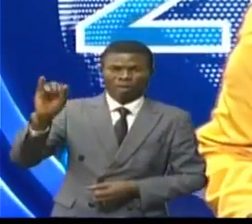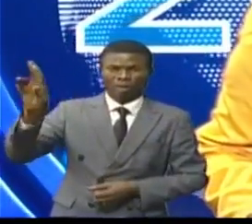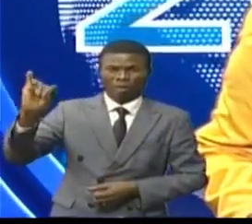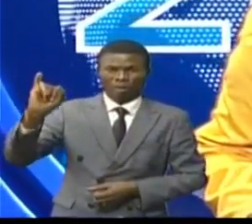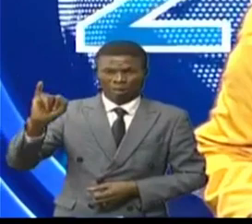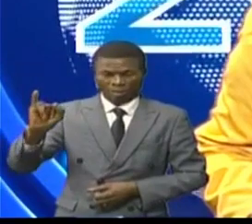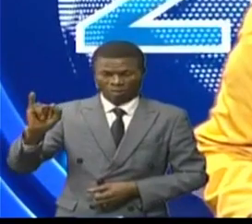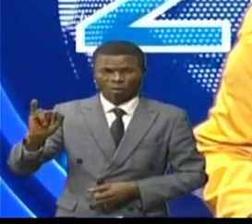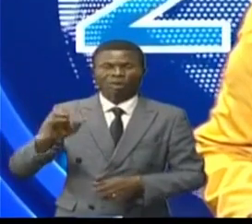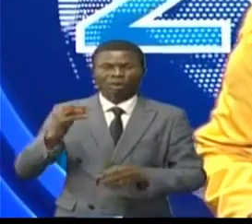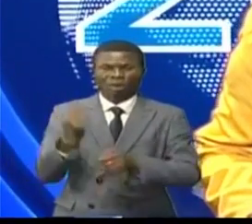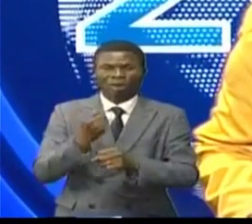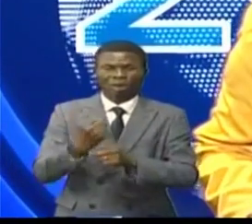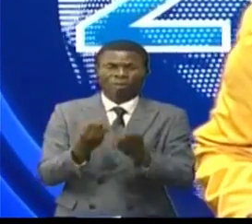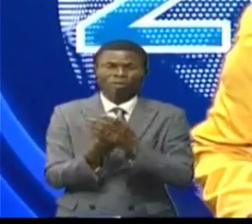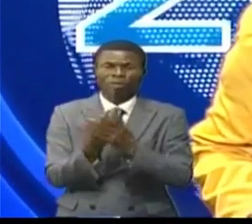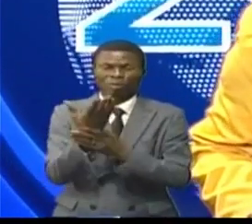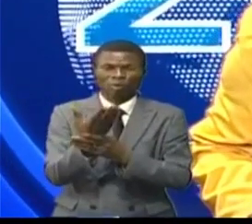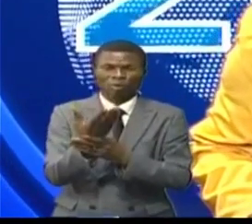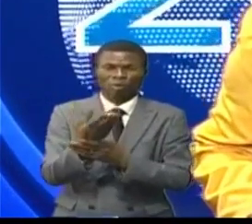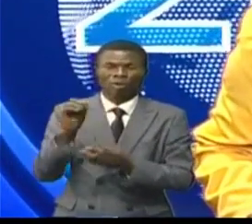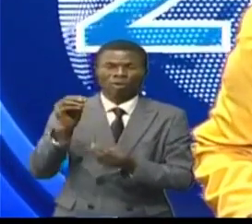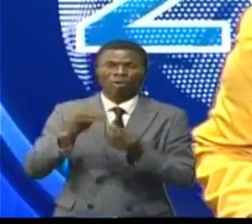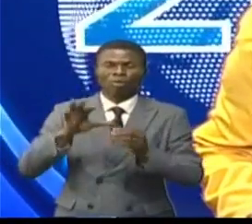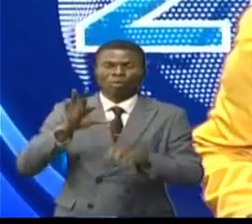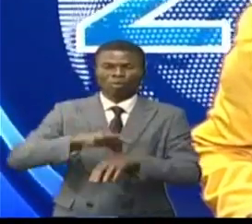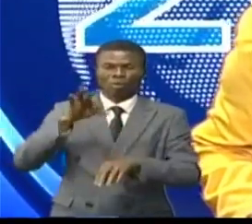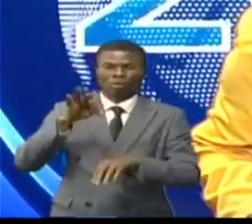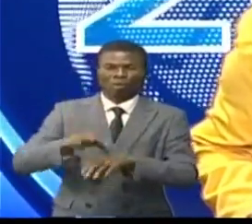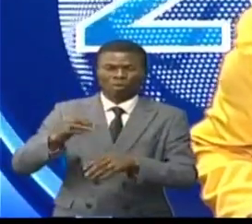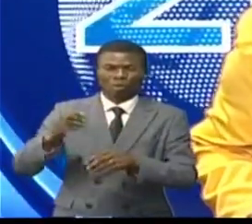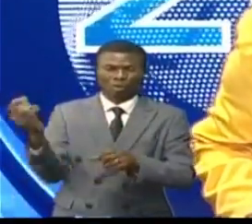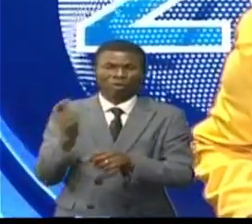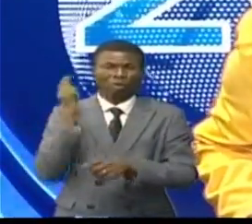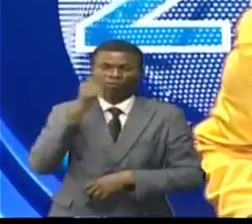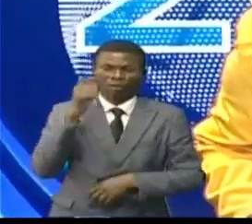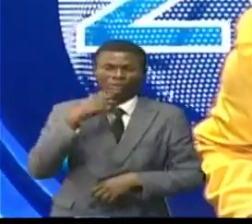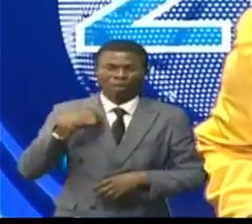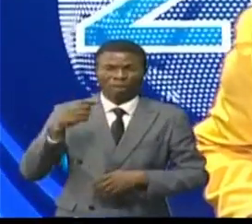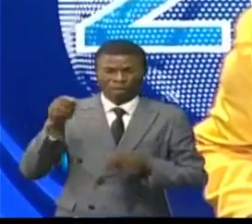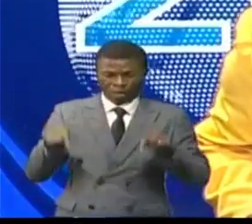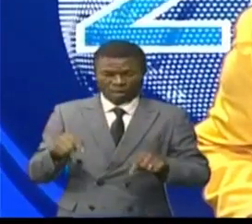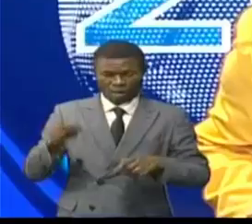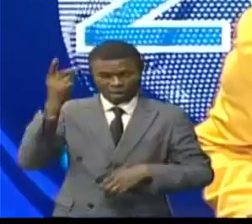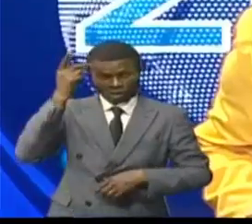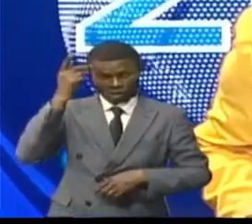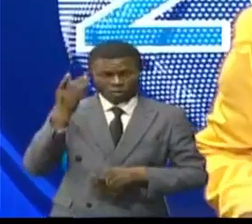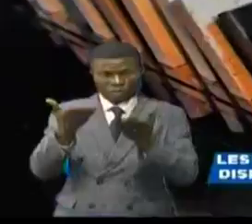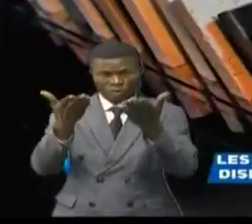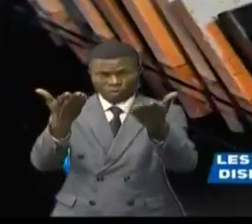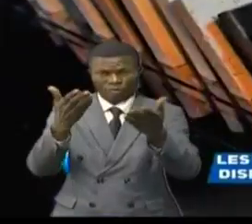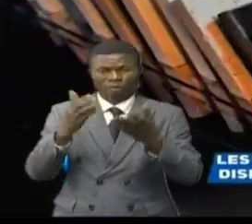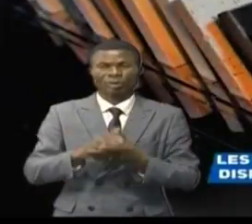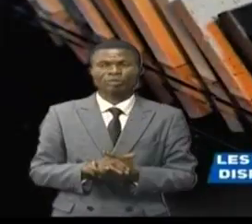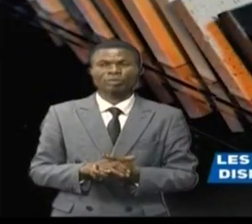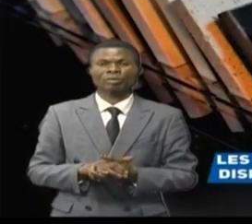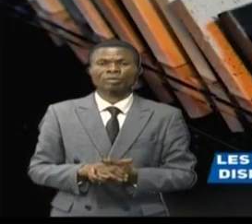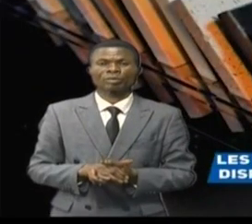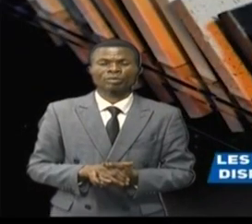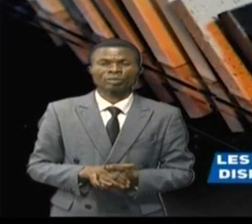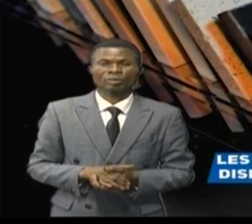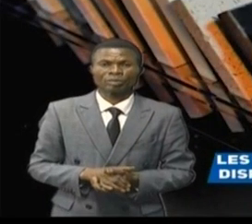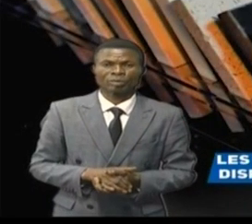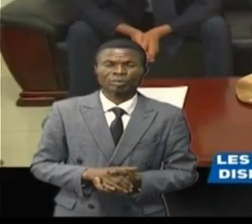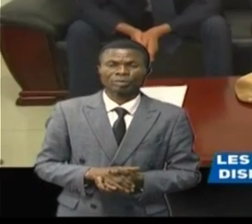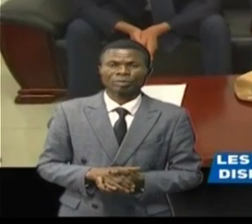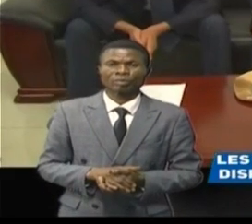la production des carreaux et faïences ici en République démocratique du Congo. Erika Bamba. Les premiers carreaux et faïences made